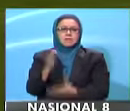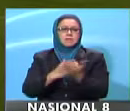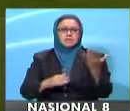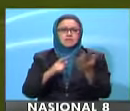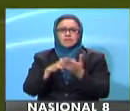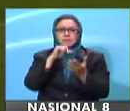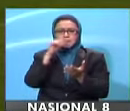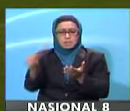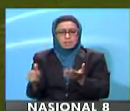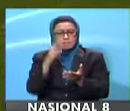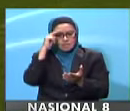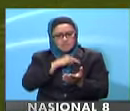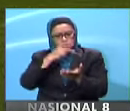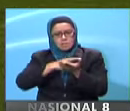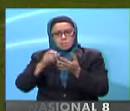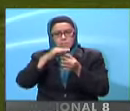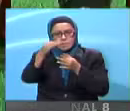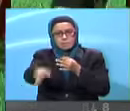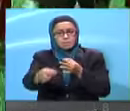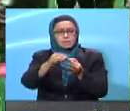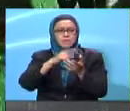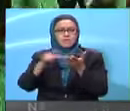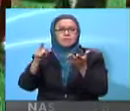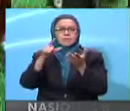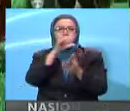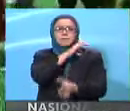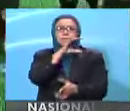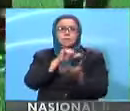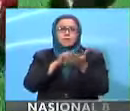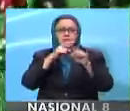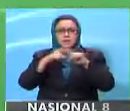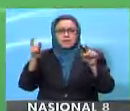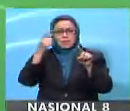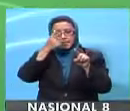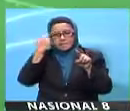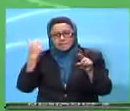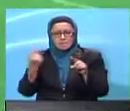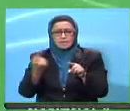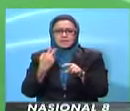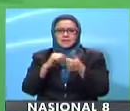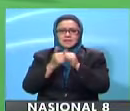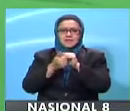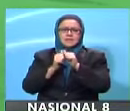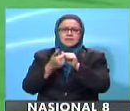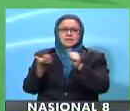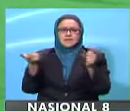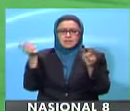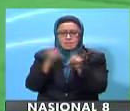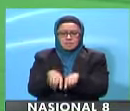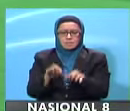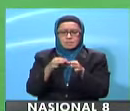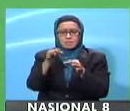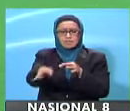melunaskan gaji jurulatih itu. Tetapi atas sebab-sebab tertentu berlaku kelewatan gajinya. Maaf saya